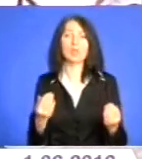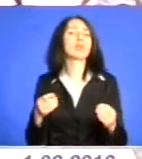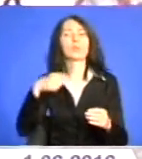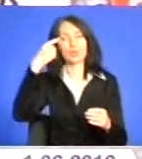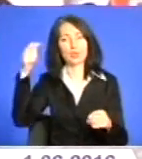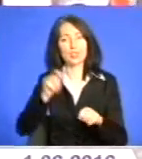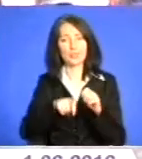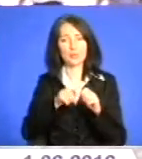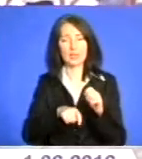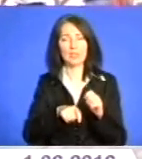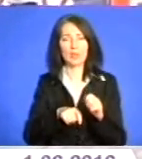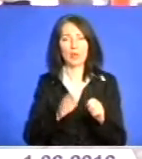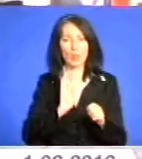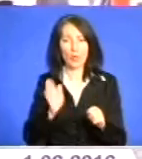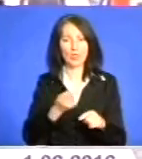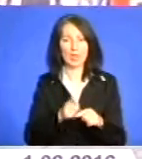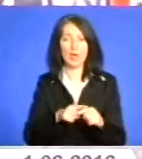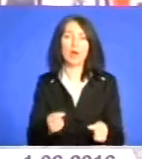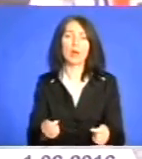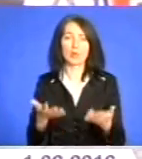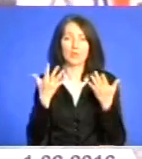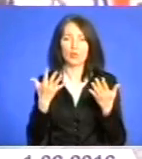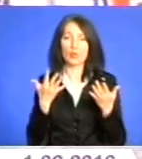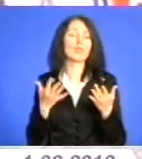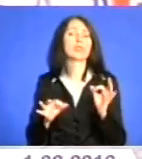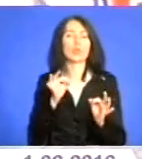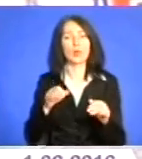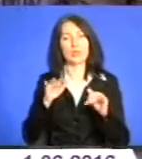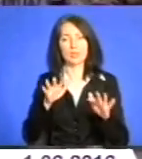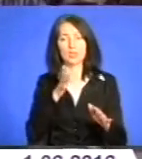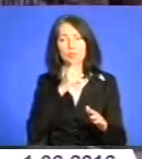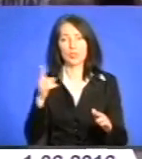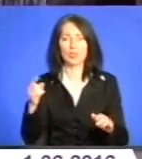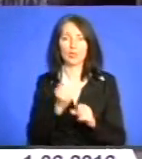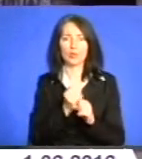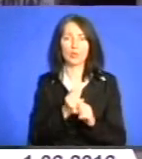експертиза, яка, власне, і встановить адекватність його дій під час скоєння цього злочину.